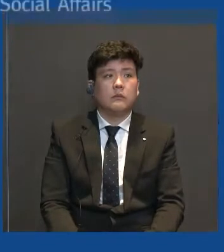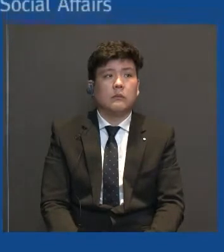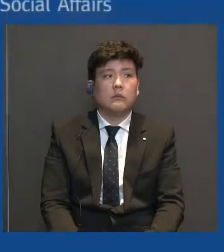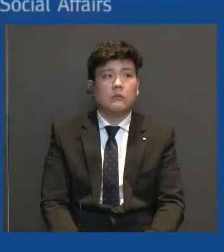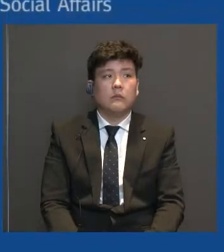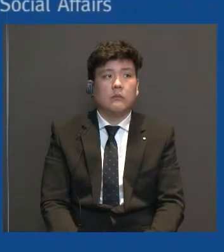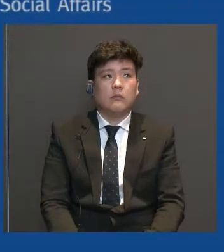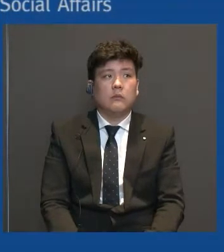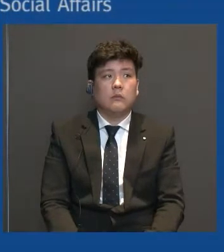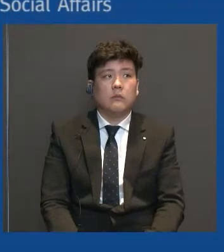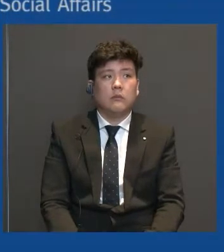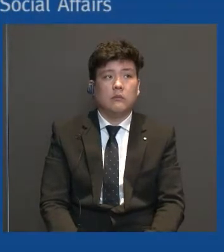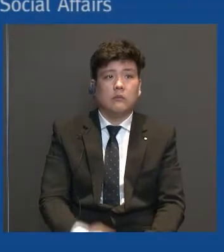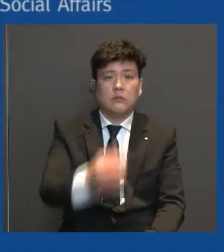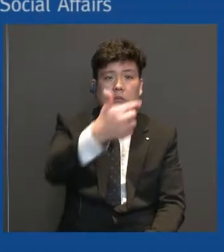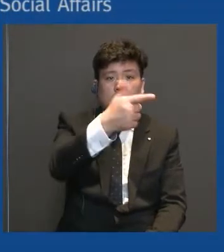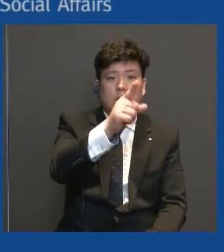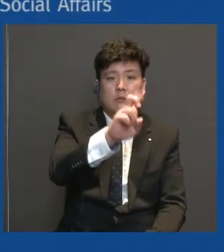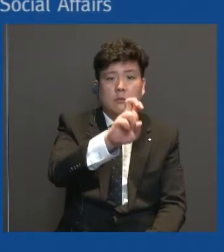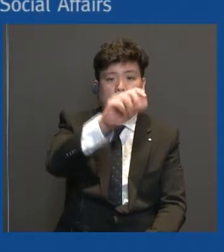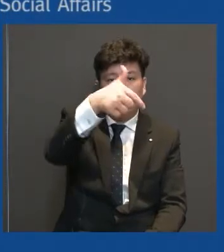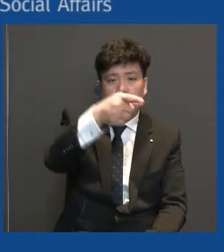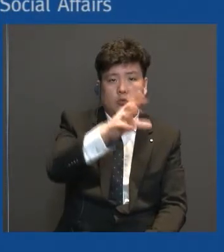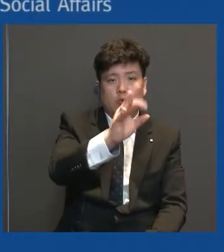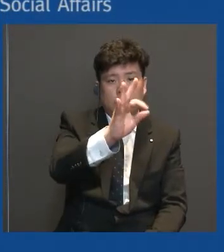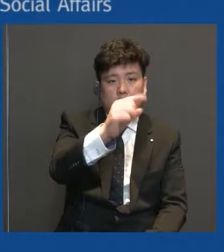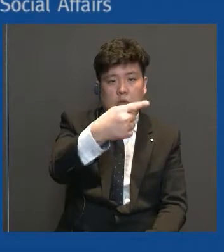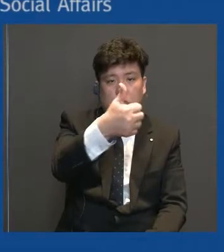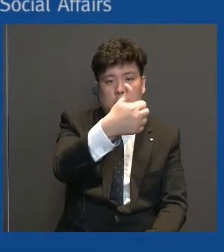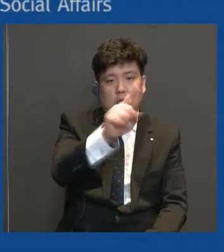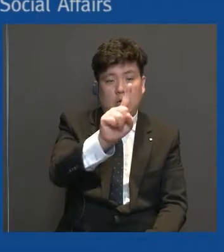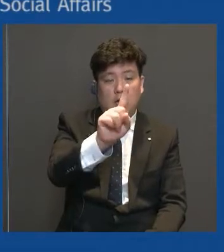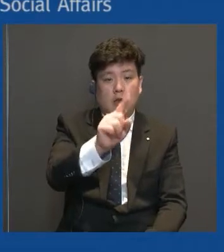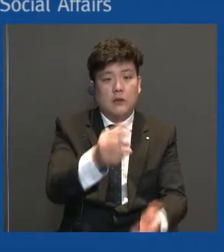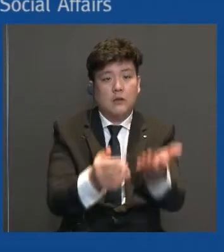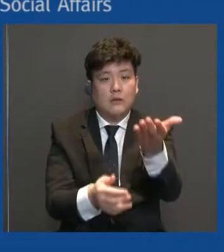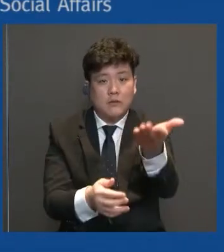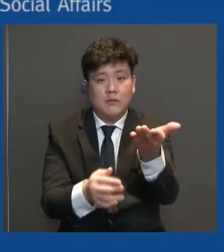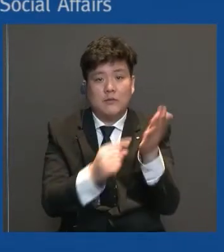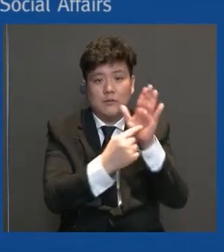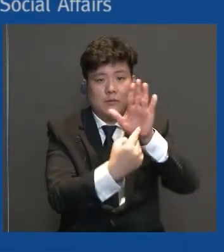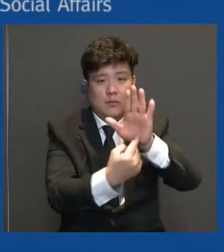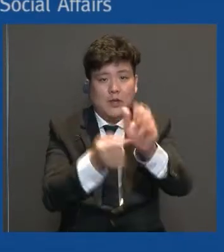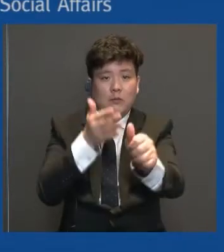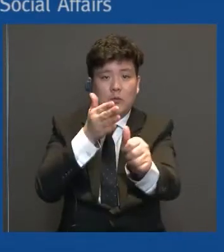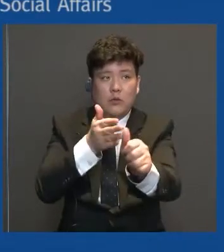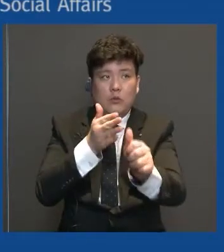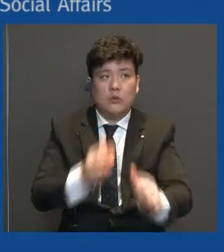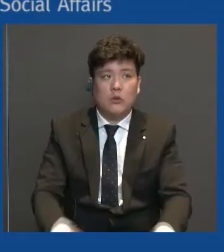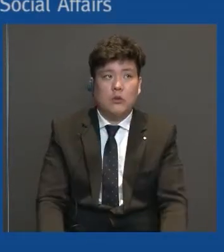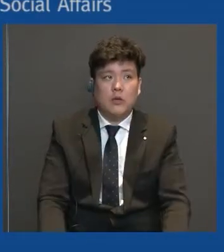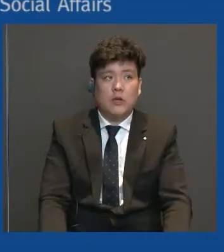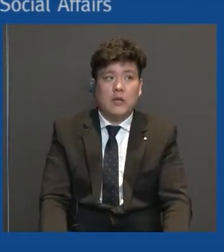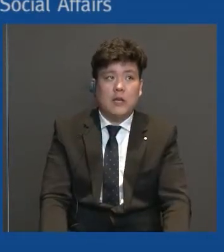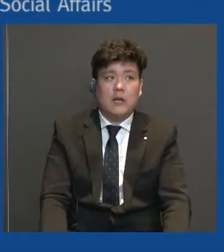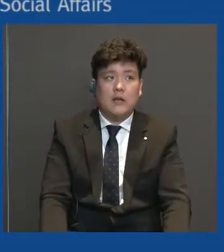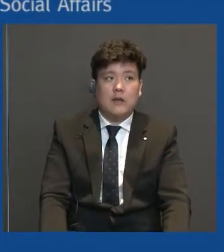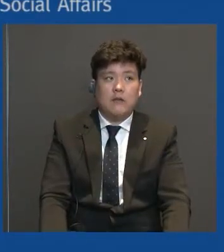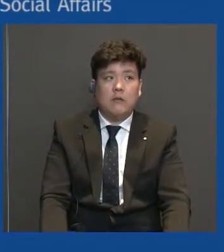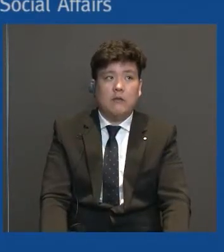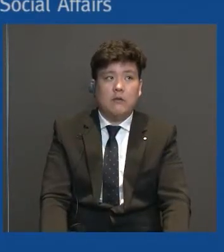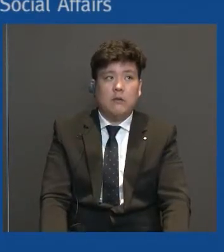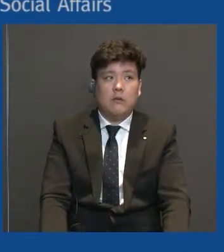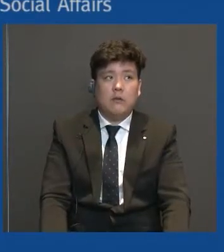예, 남궁은하 박사님 연결되어 있으시죠? So now then, Dr. NAMKUNG, are you connected? Yes, please go ahead.